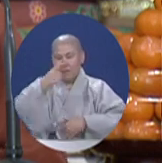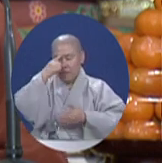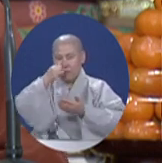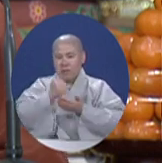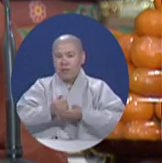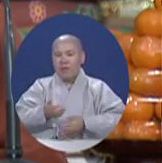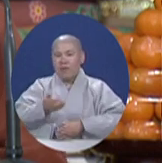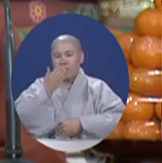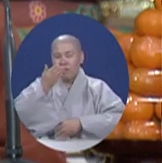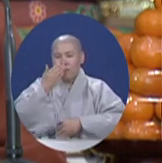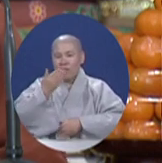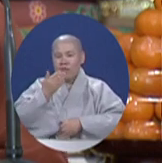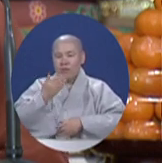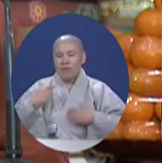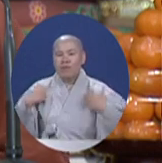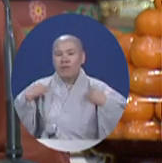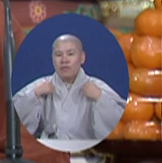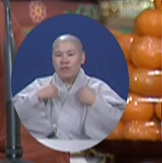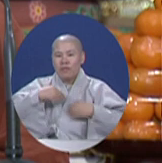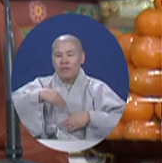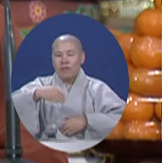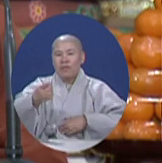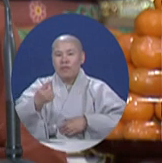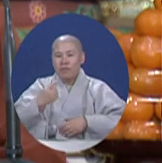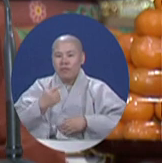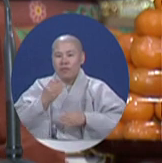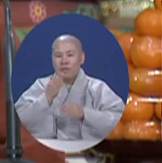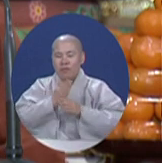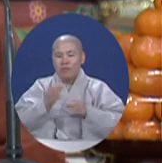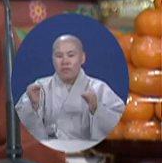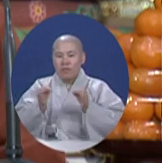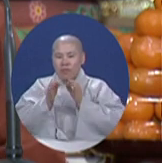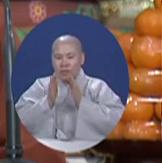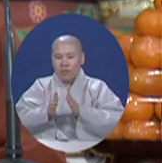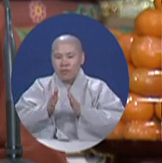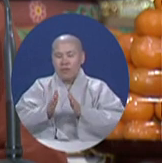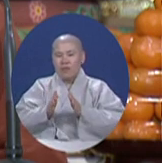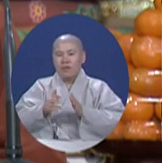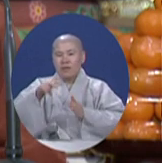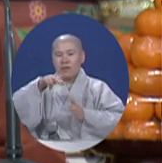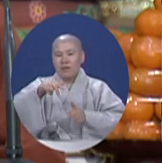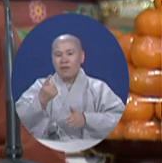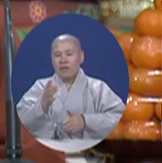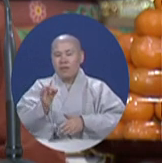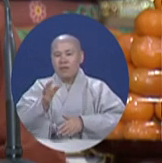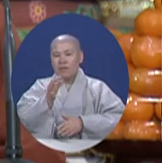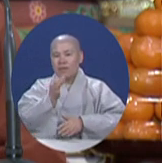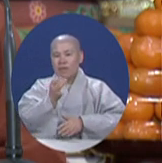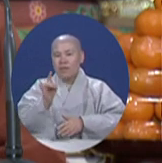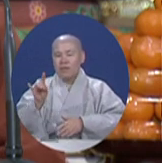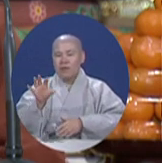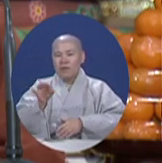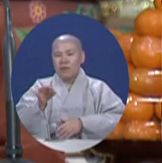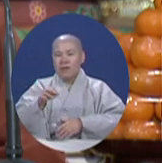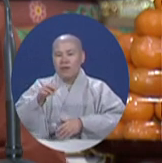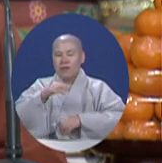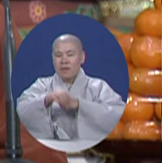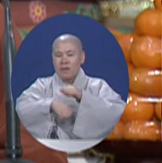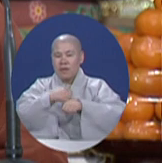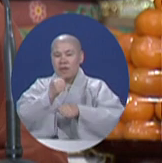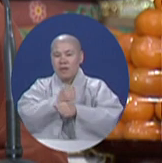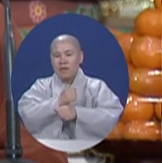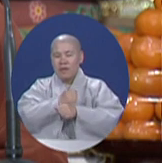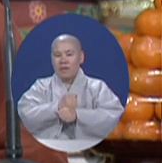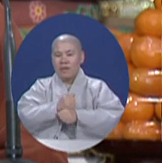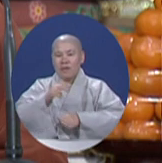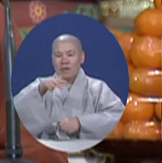옷 입고 가고 오고 하는 그 순간순간에 종행이 자제한다. 종으로는